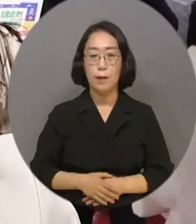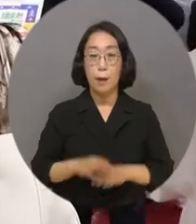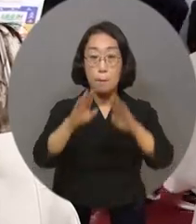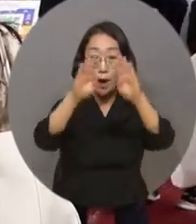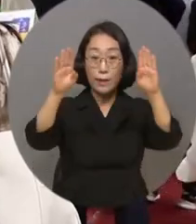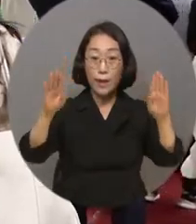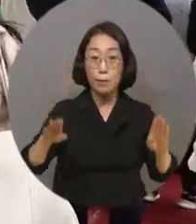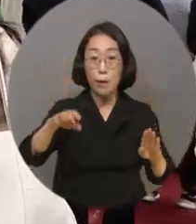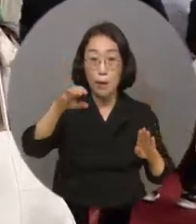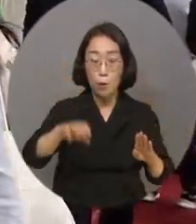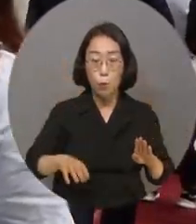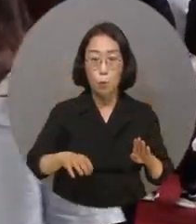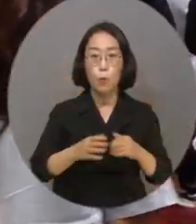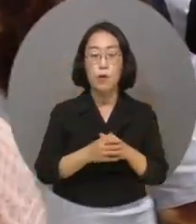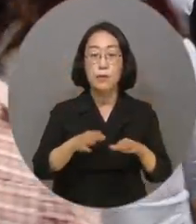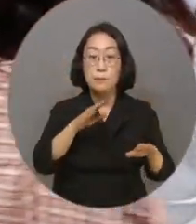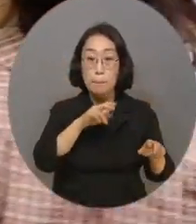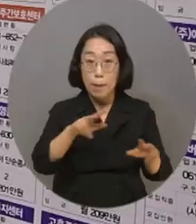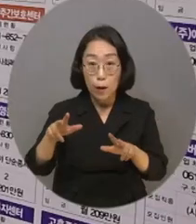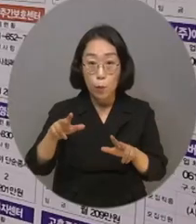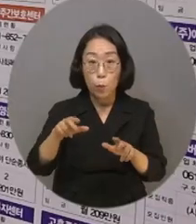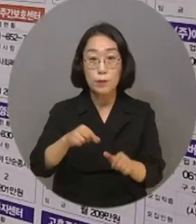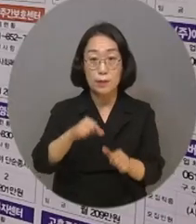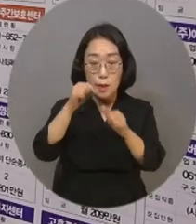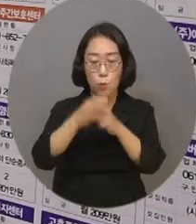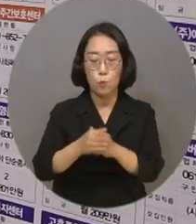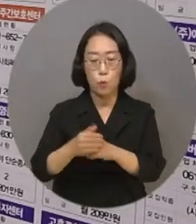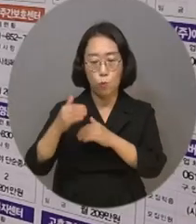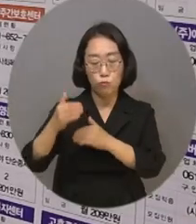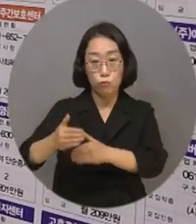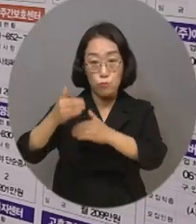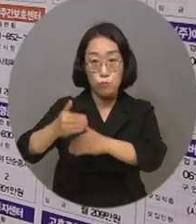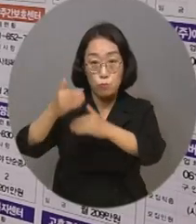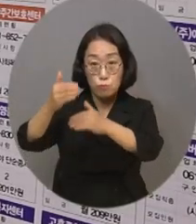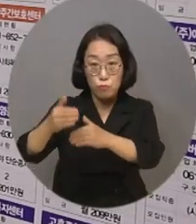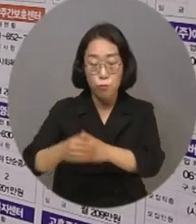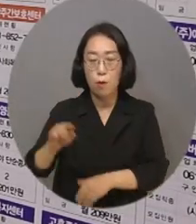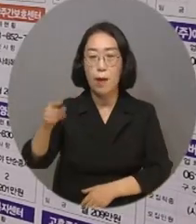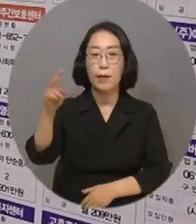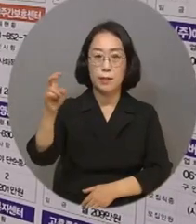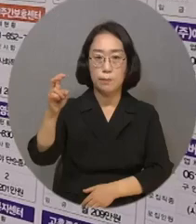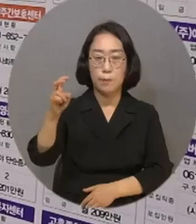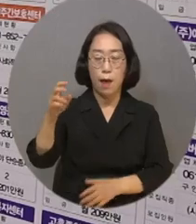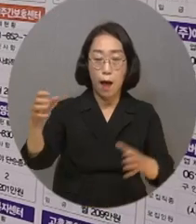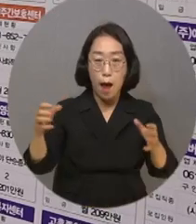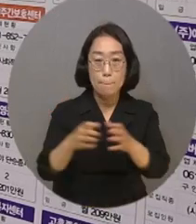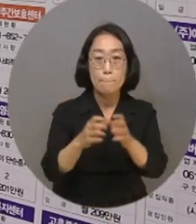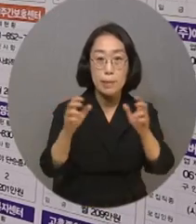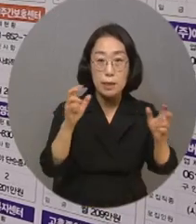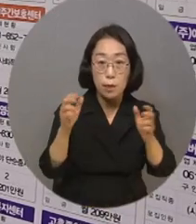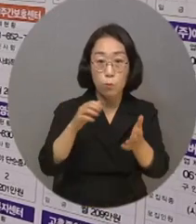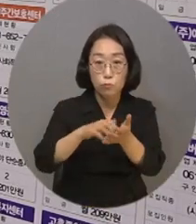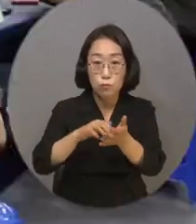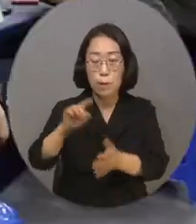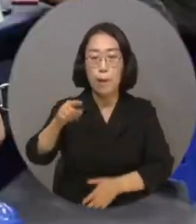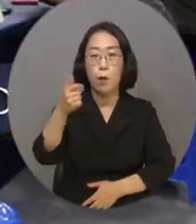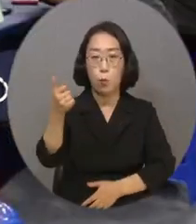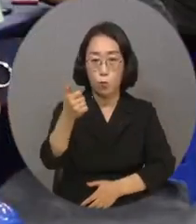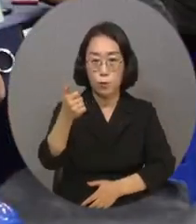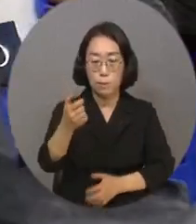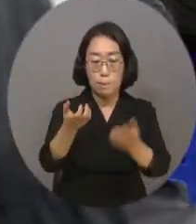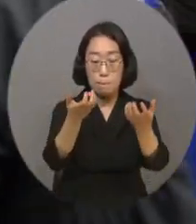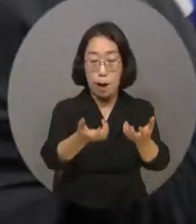박람회는 현장 채용 30개 업체와 간접 채용 120개 업체 등 총 150개 기업이 참여해